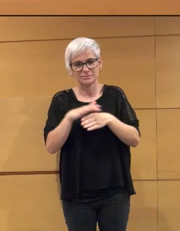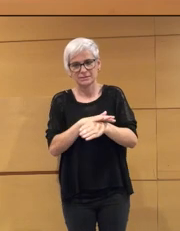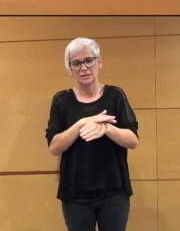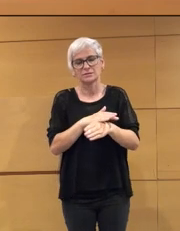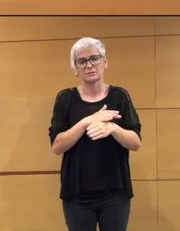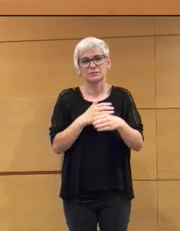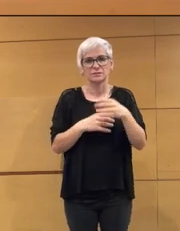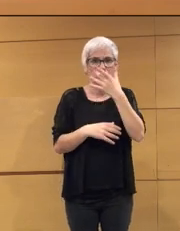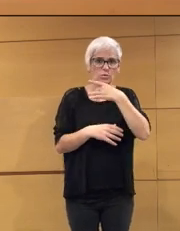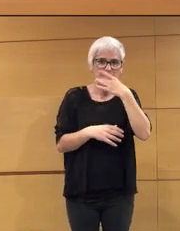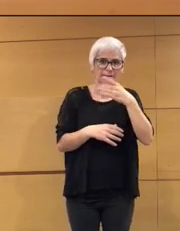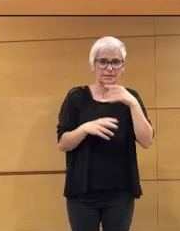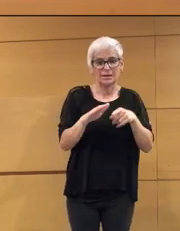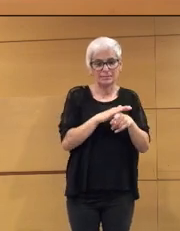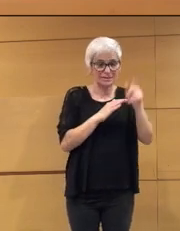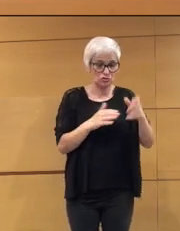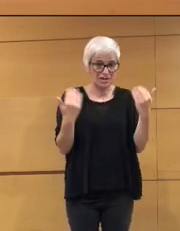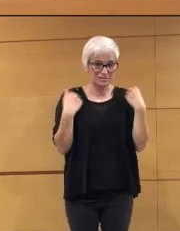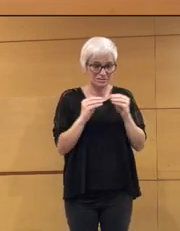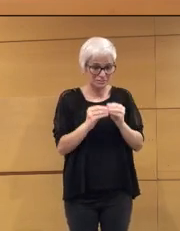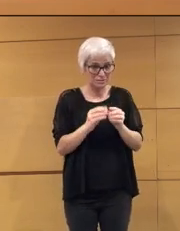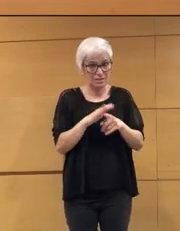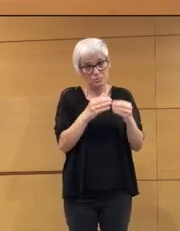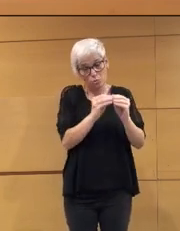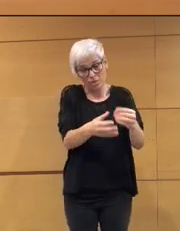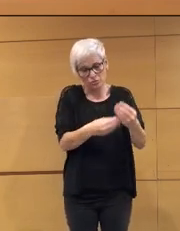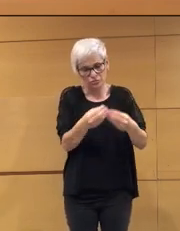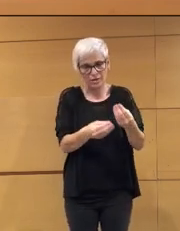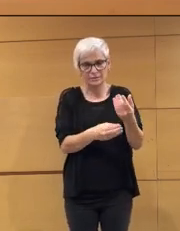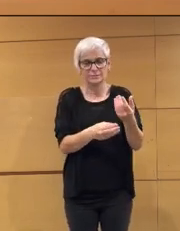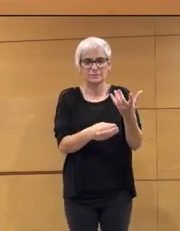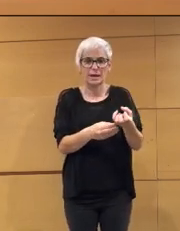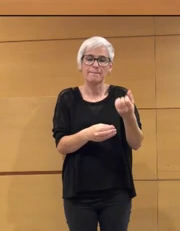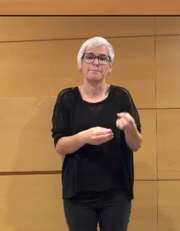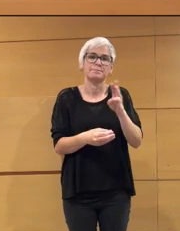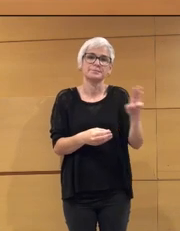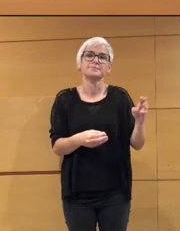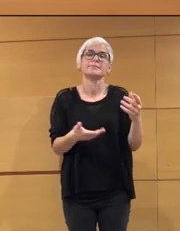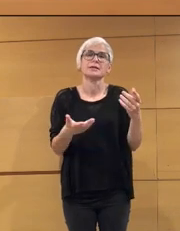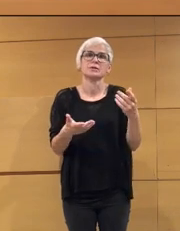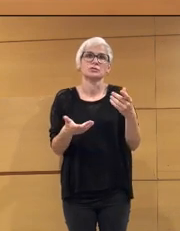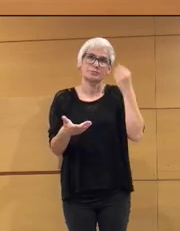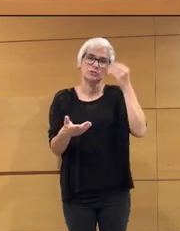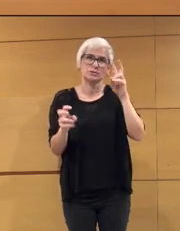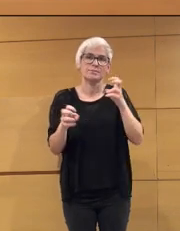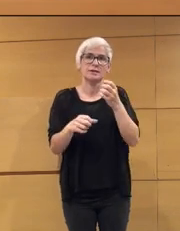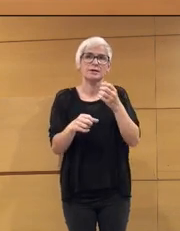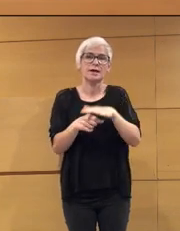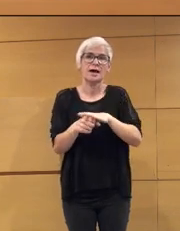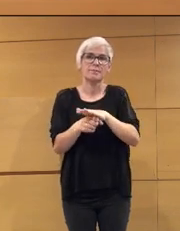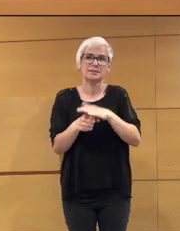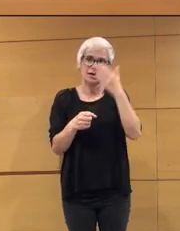els coneixements dels desenvolupadors. Però en aquesta part que dèieu de formació i de consciència, crec que és un àmbit,